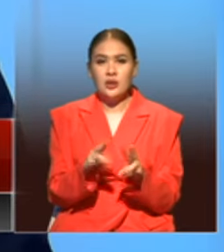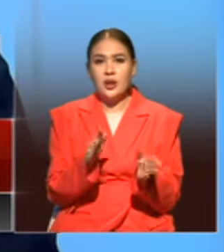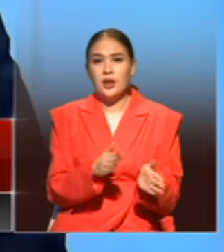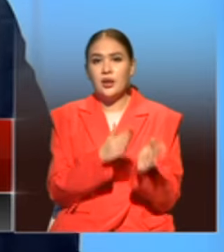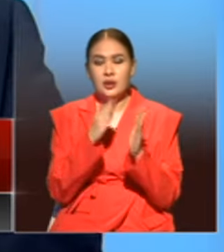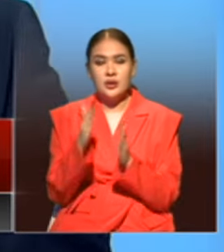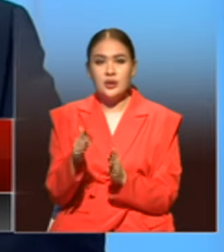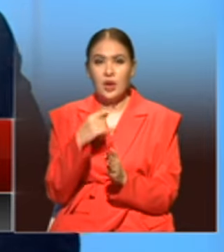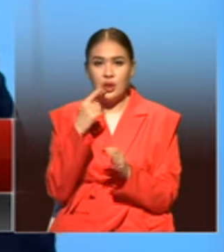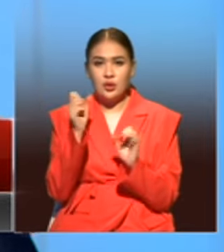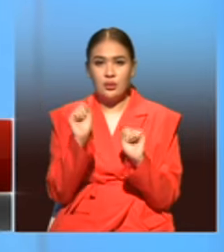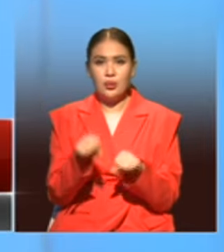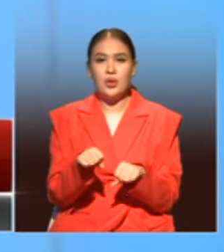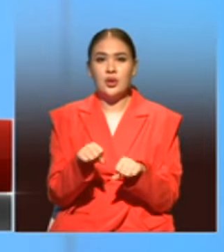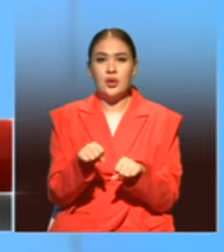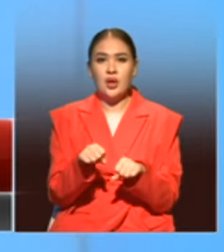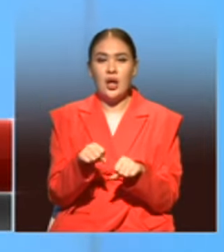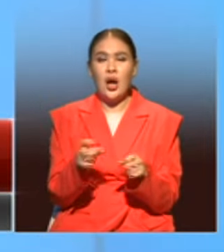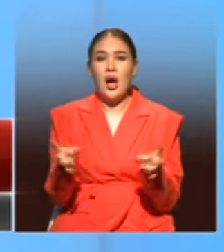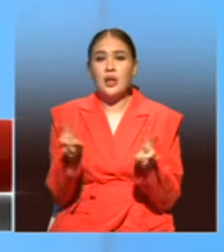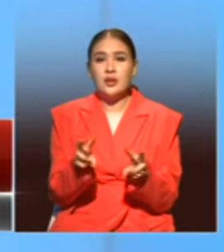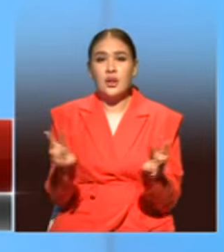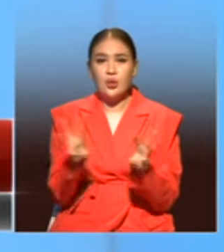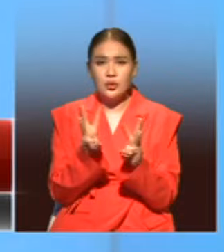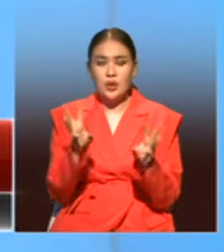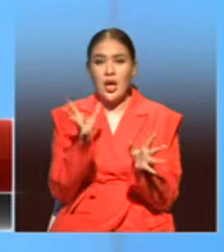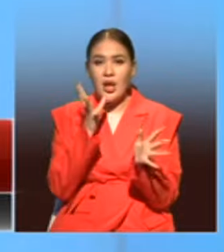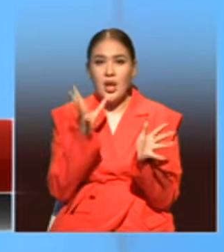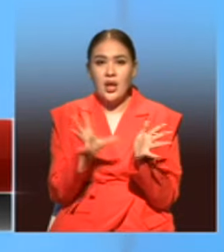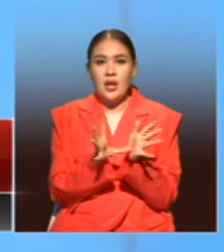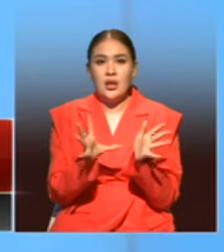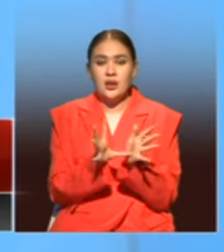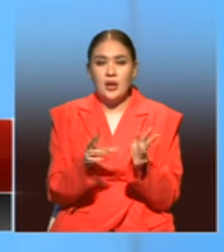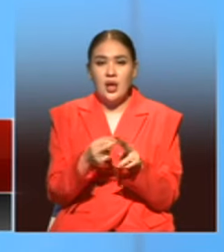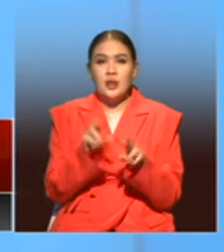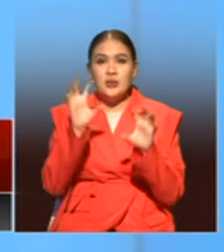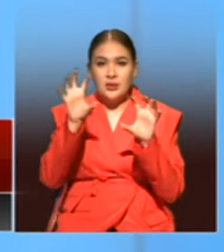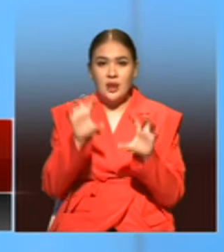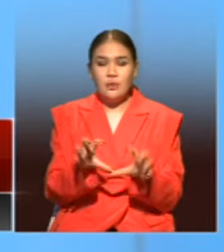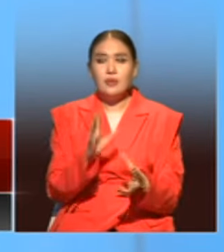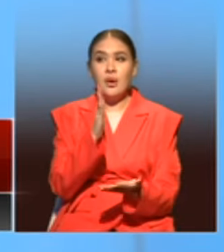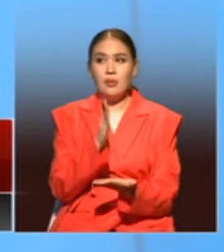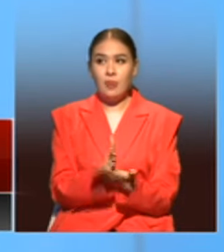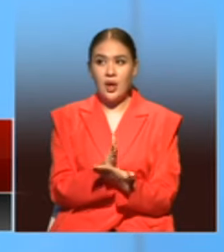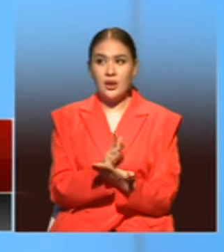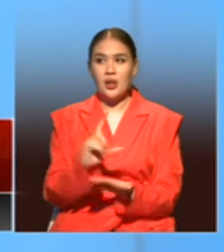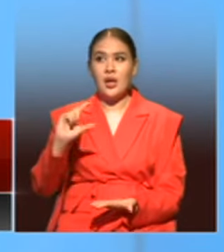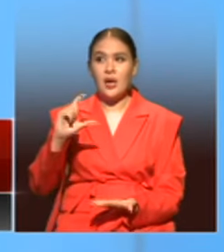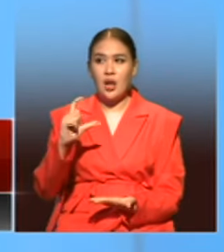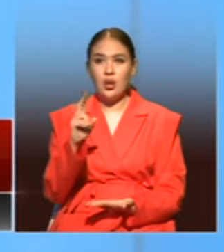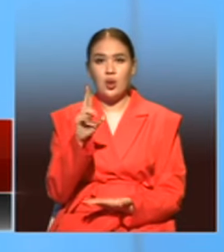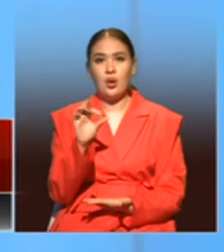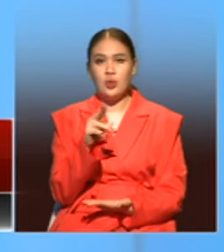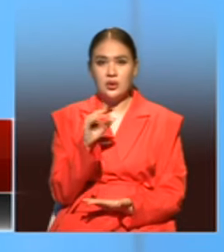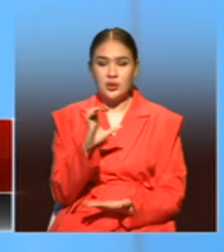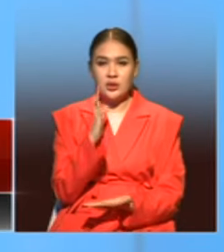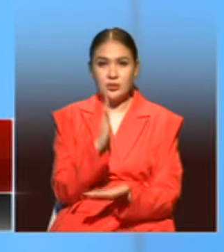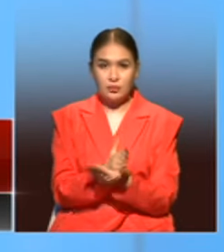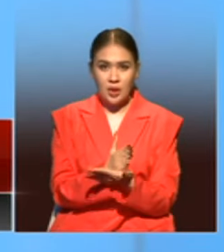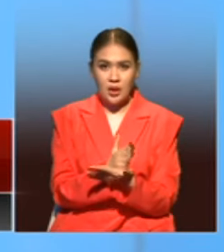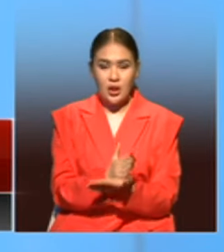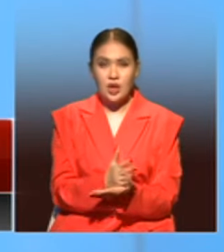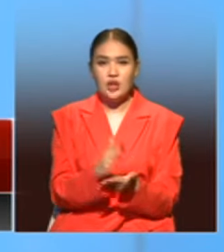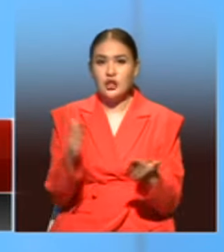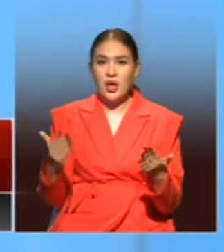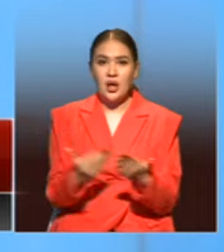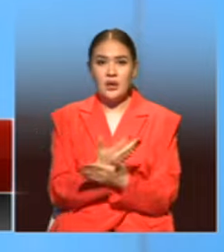табылады. Қалдықтарды өртеу арқылы электр энергиясын алу біздің заңнамамызда бар. Экологиялық кодексте жаңағыдай